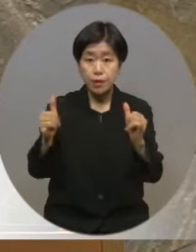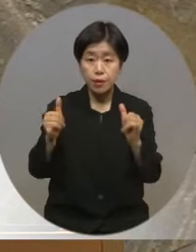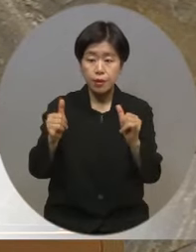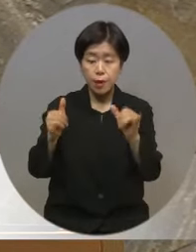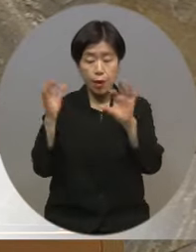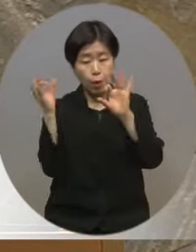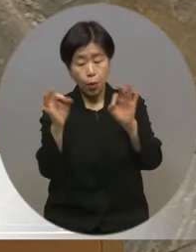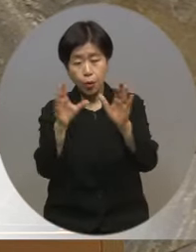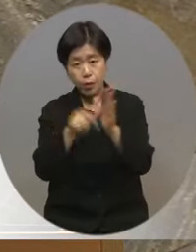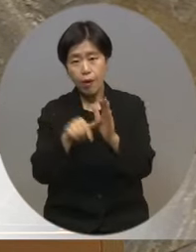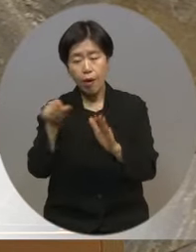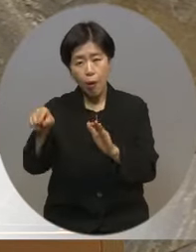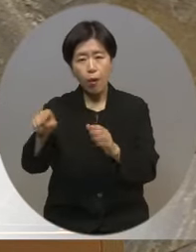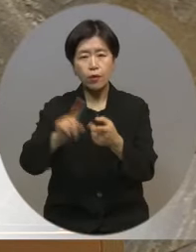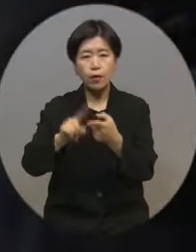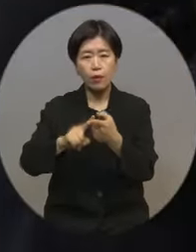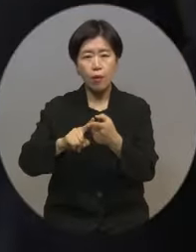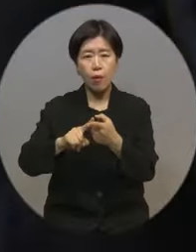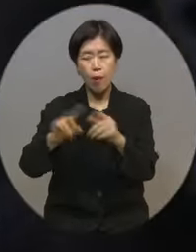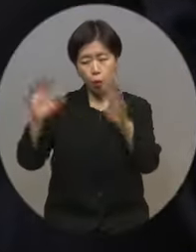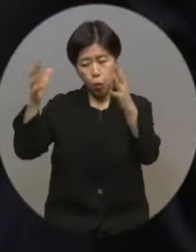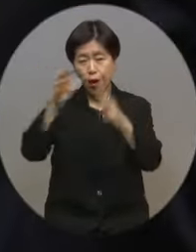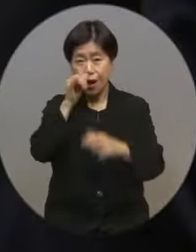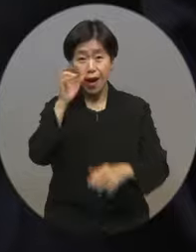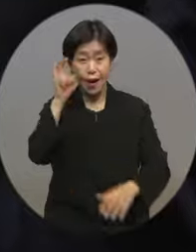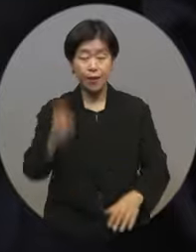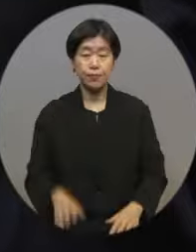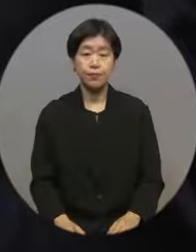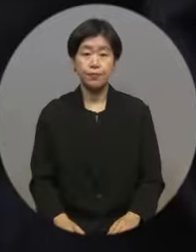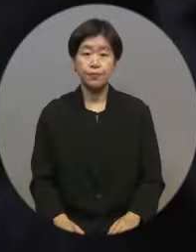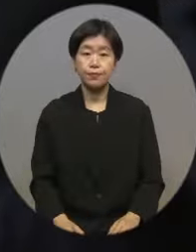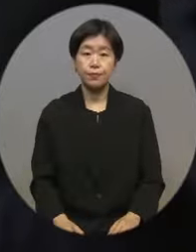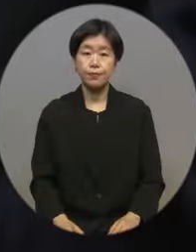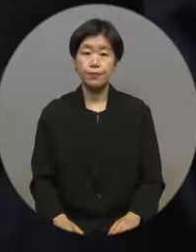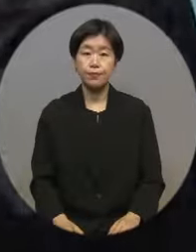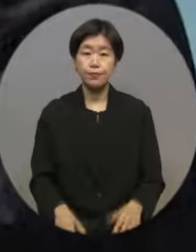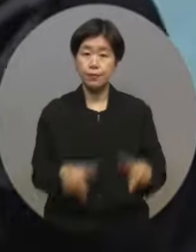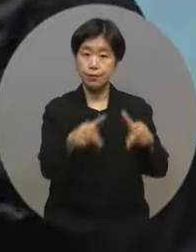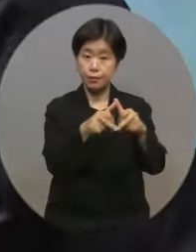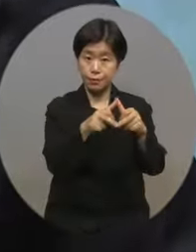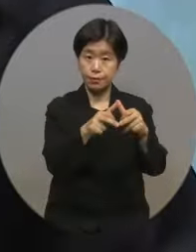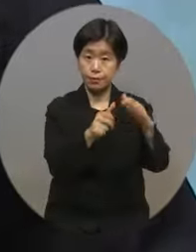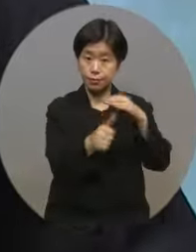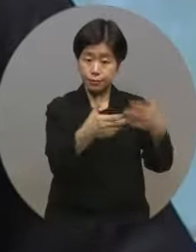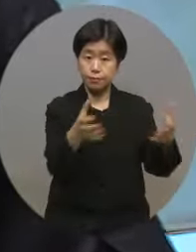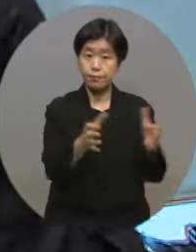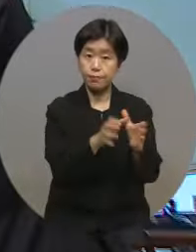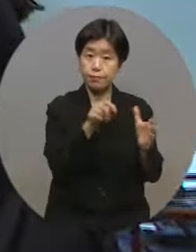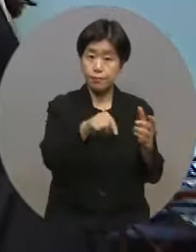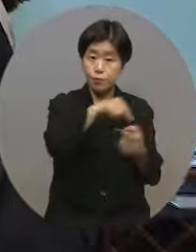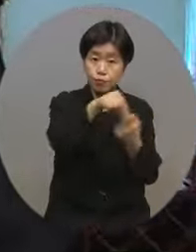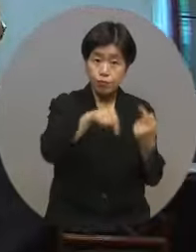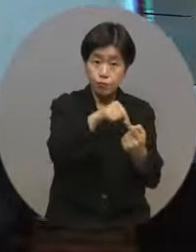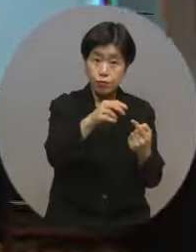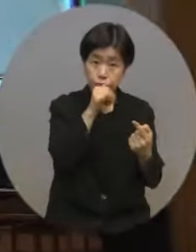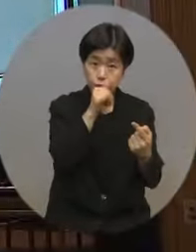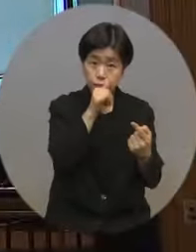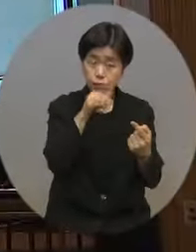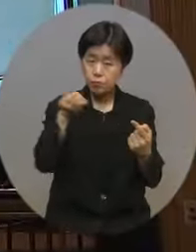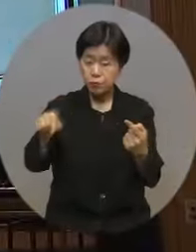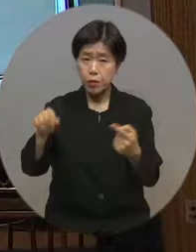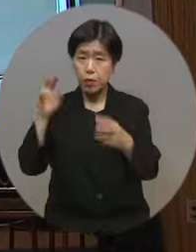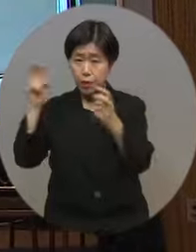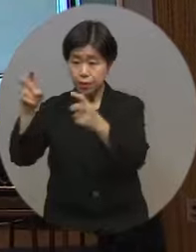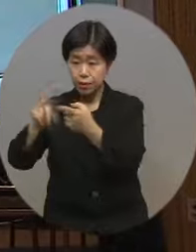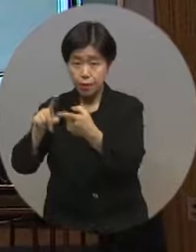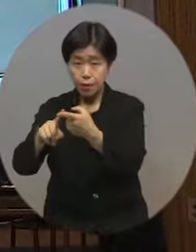매력적인 기업으로 각인이 될 것입니다. ESG 경영의 일환으로 장애인 선수단을 운영하고 있는 기업들에게